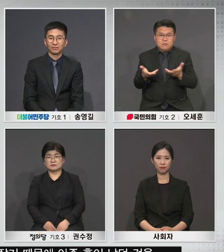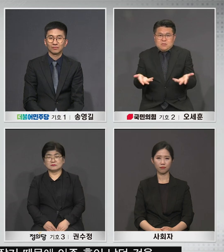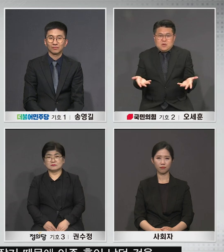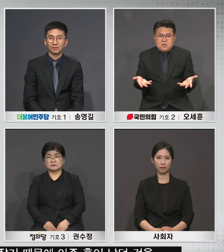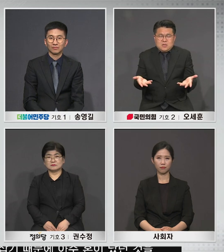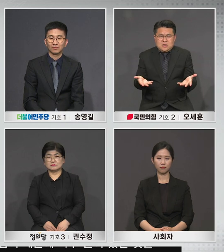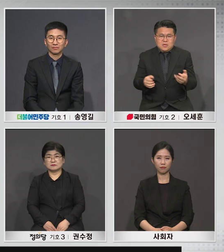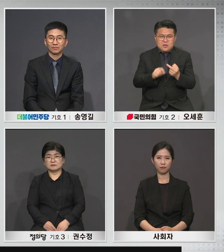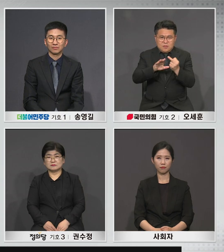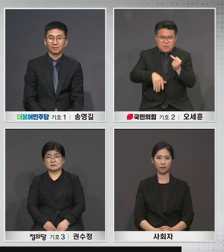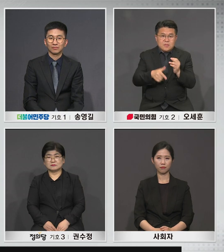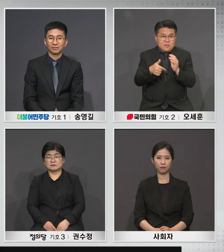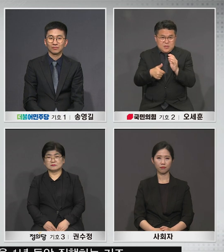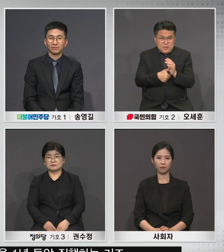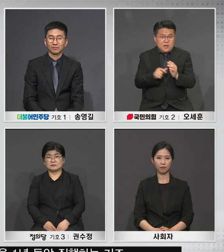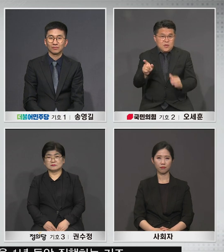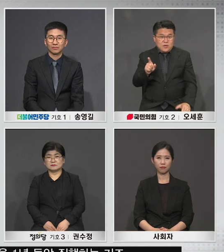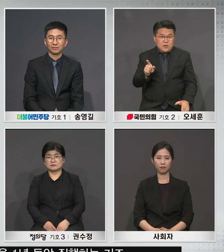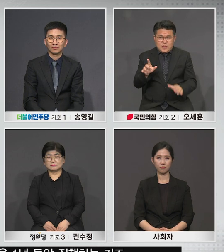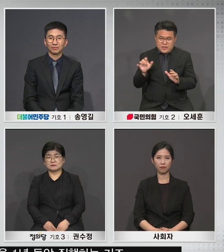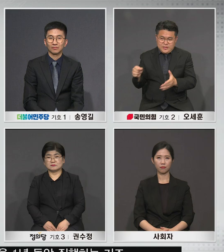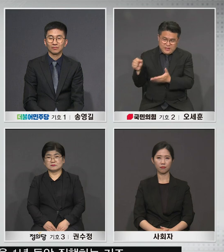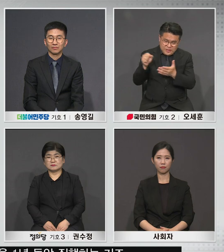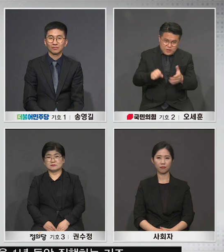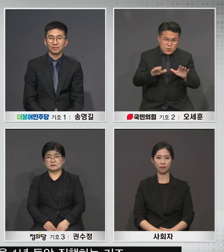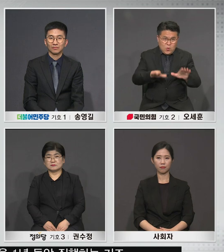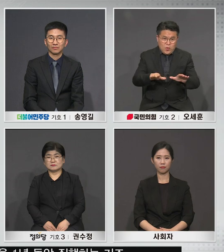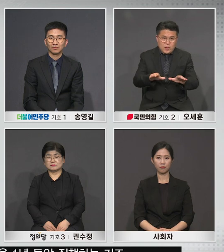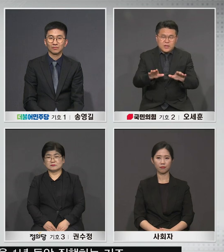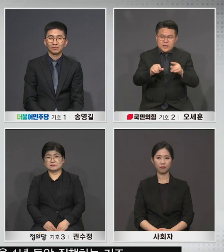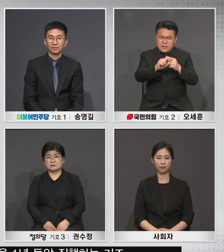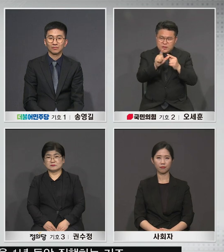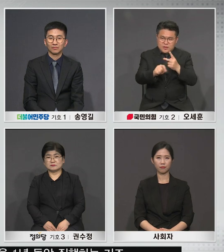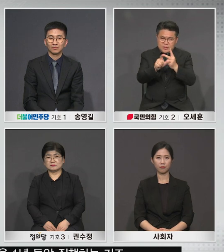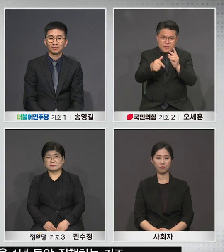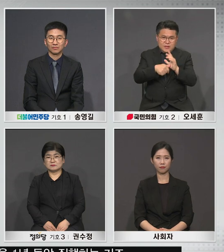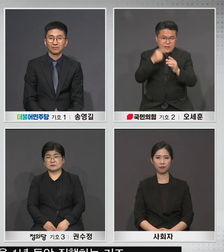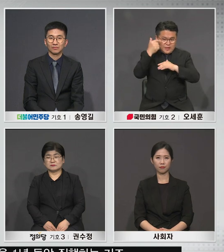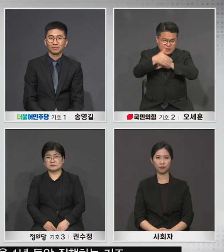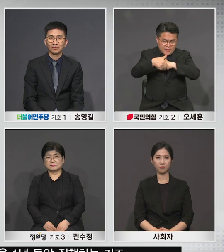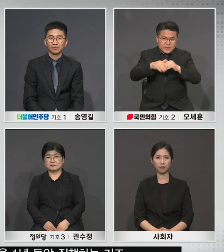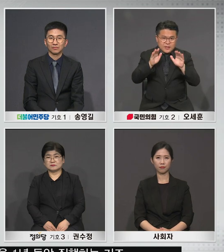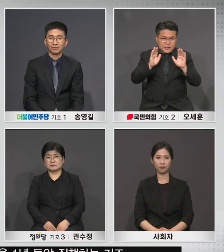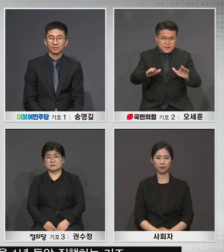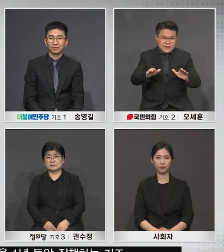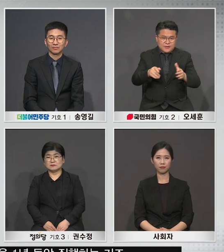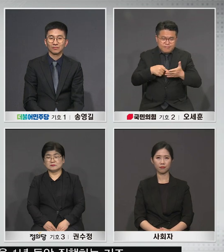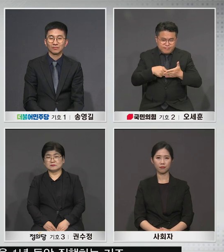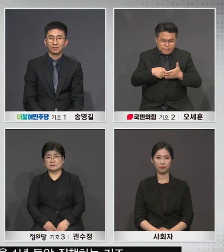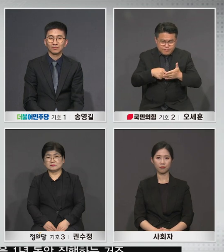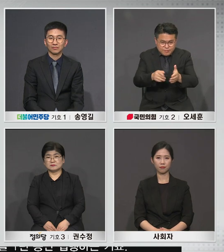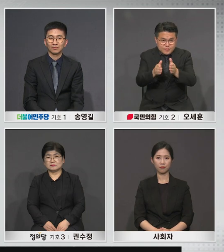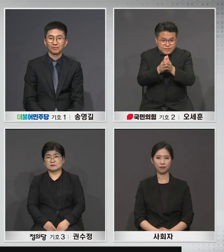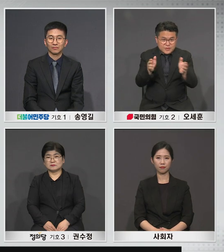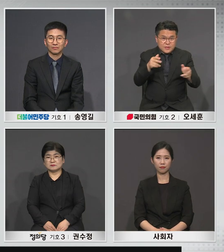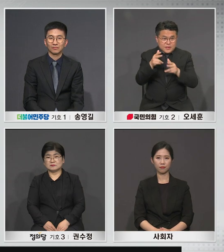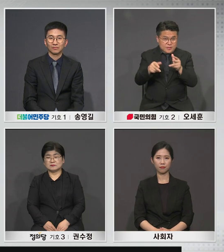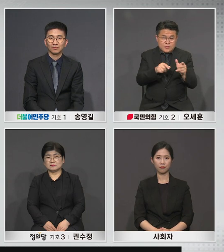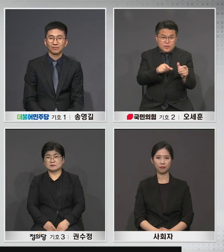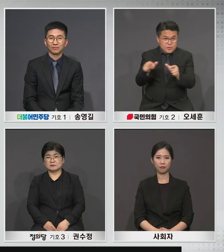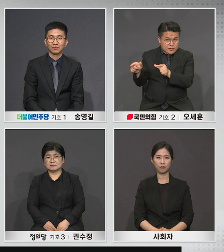연말에 예산에 반영해서 올해 들어서 이제 겨우 1월달, 2월달에 계획 세우고 지금 이제 막 발진하는 사업들이 대부분입니다.